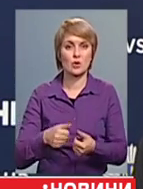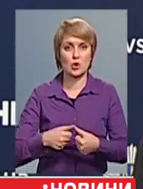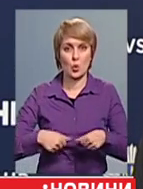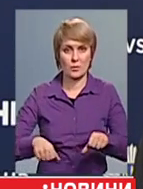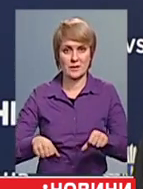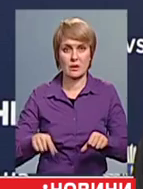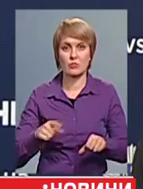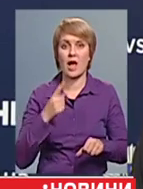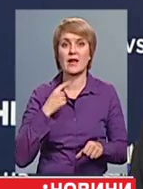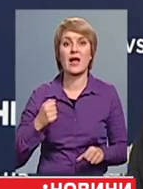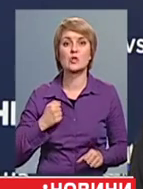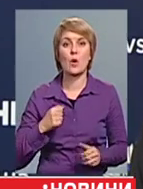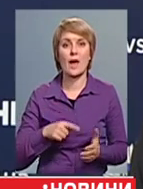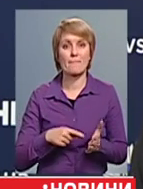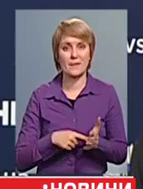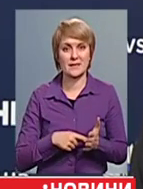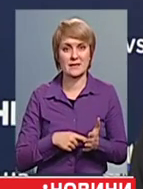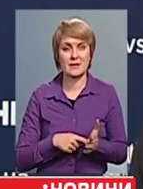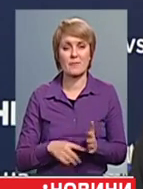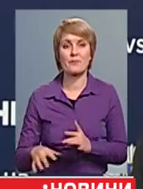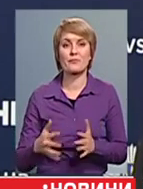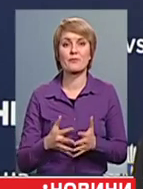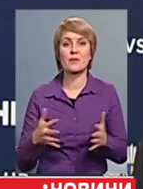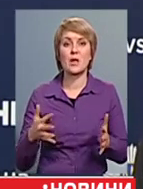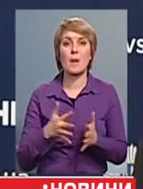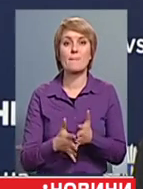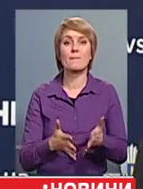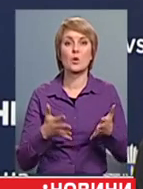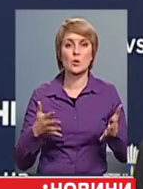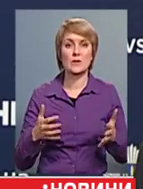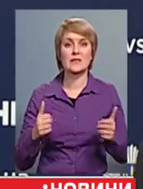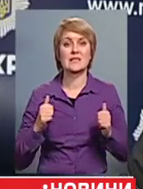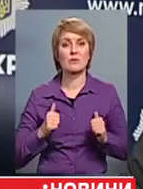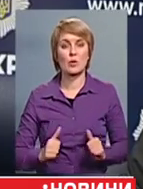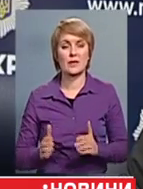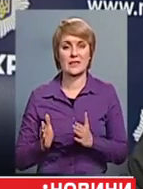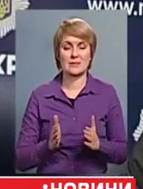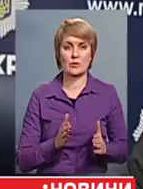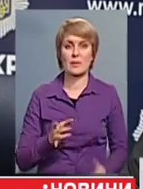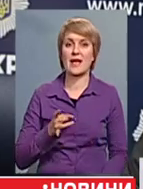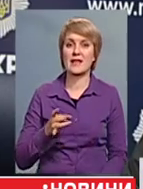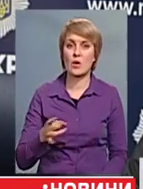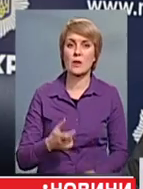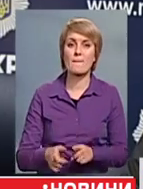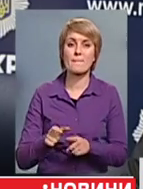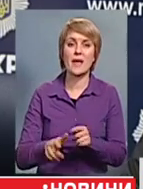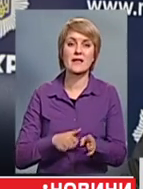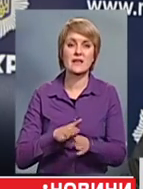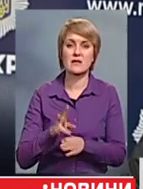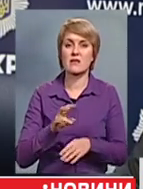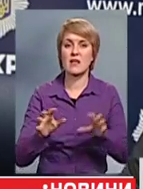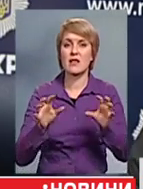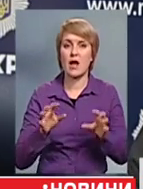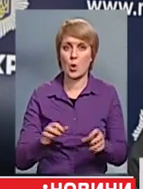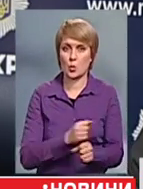що Красноармійська діє в більш прозорий, системний і спокійний спосіб. Регіон перенасичений